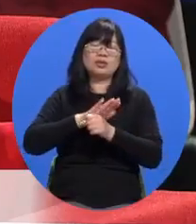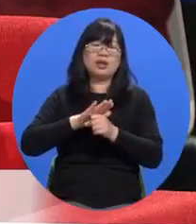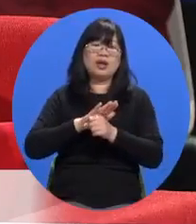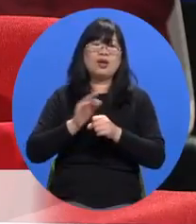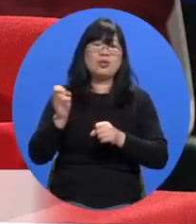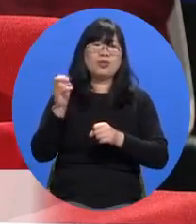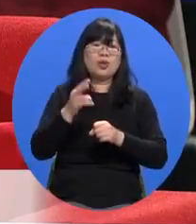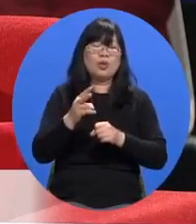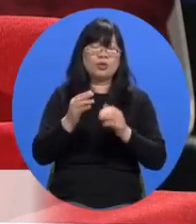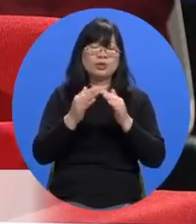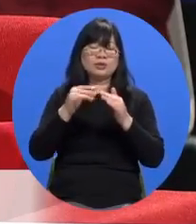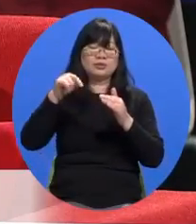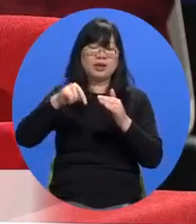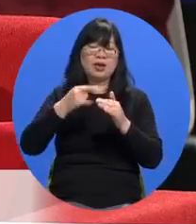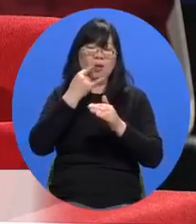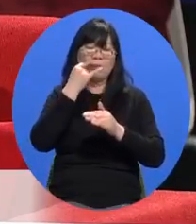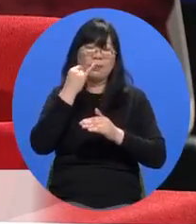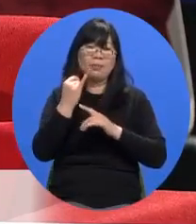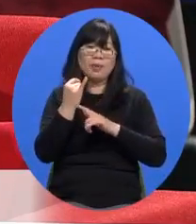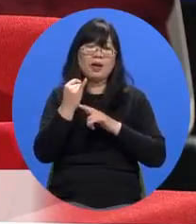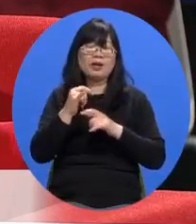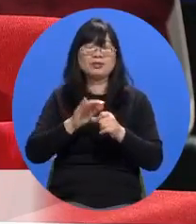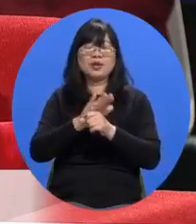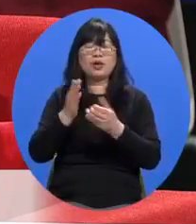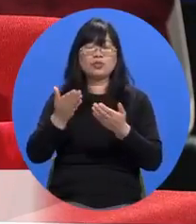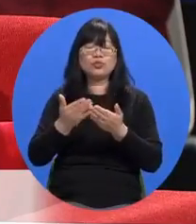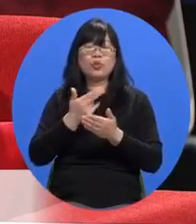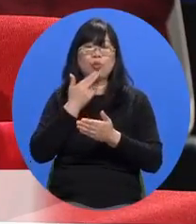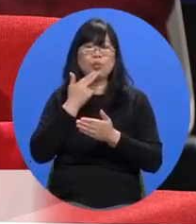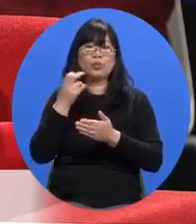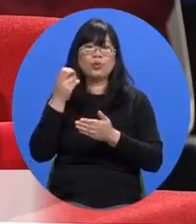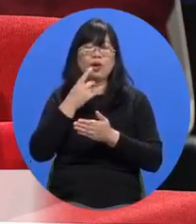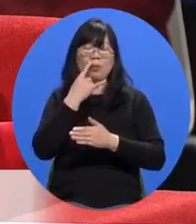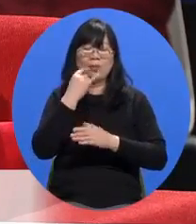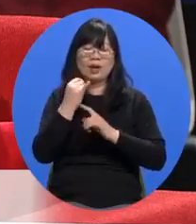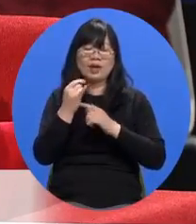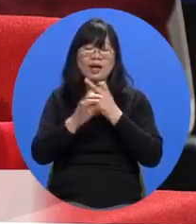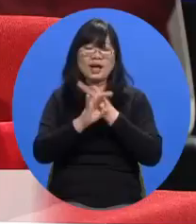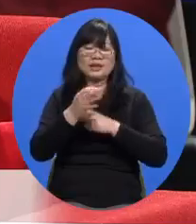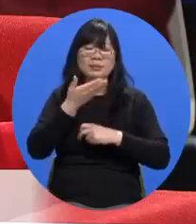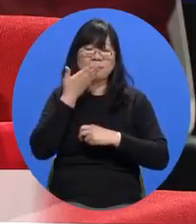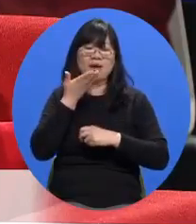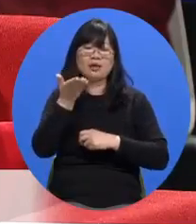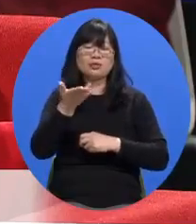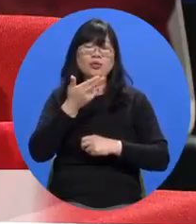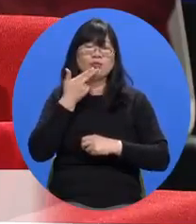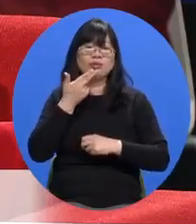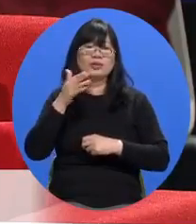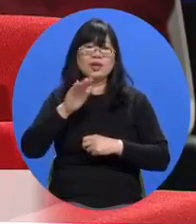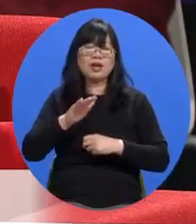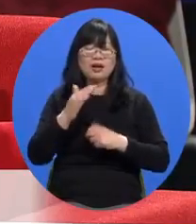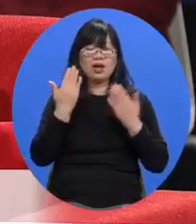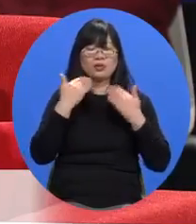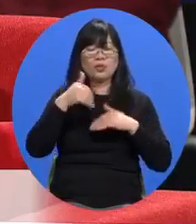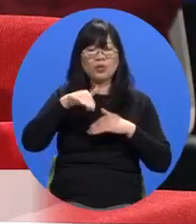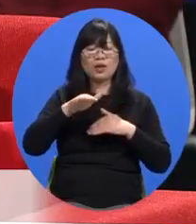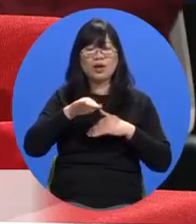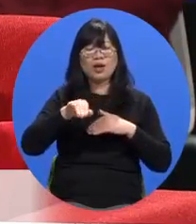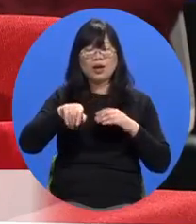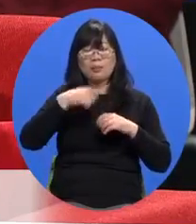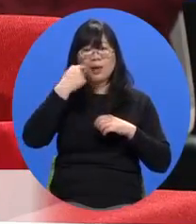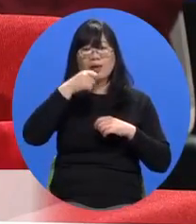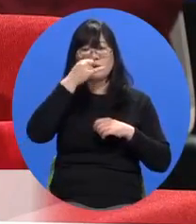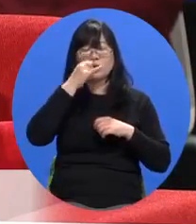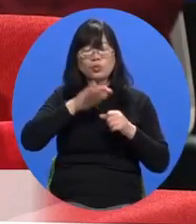또 집에서 엄마도 사랑해주지 않고 엄마가 아침밥도 안 주면서 아이들은 학교 가서 밥도 먹어야